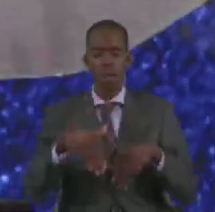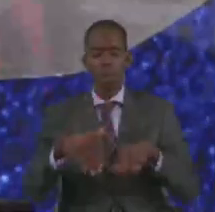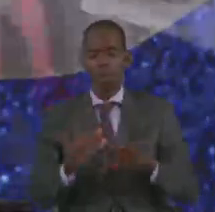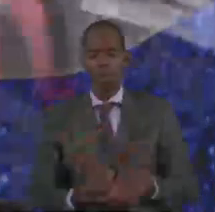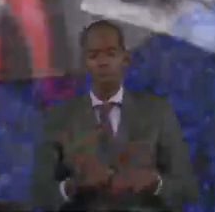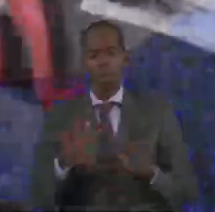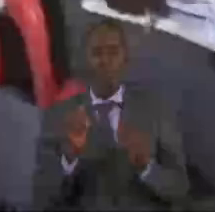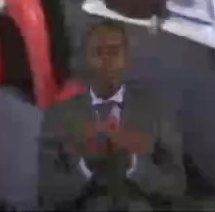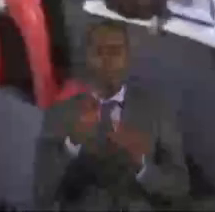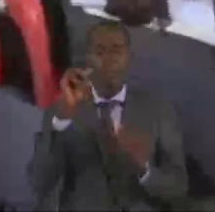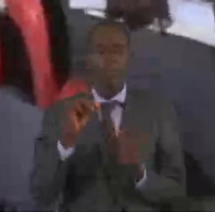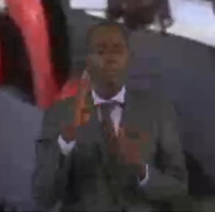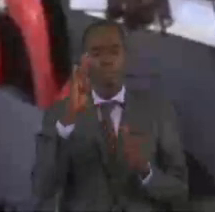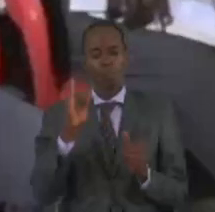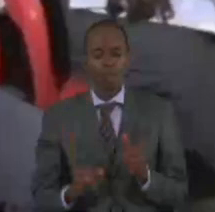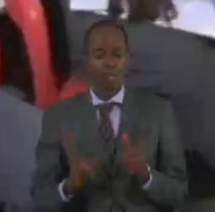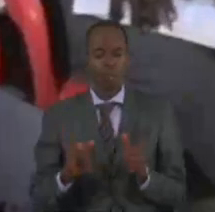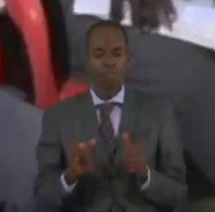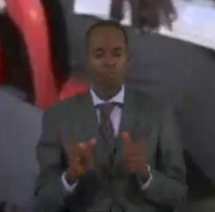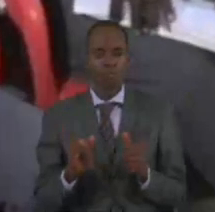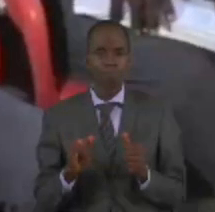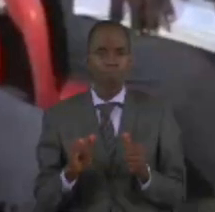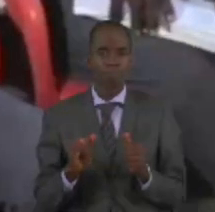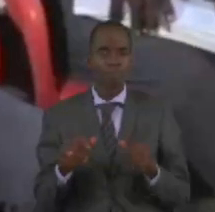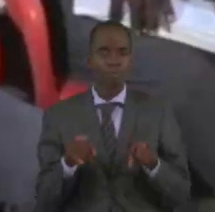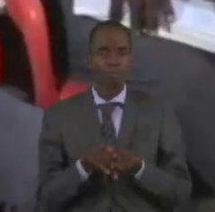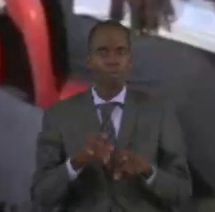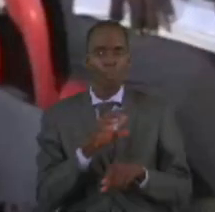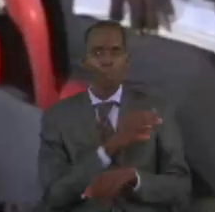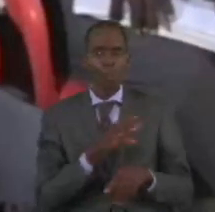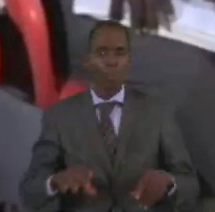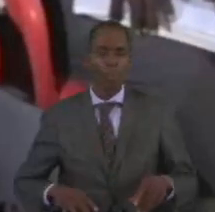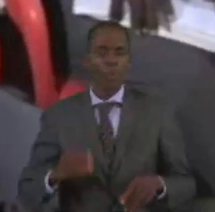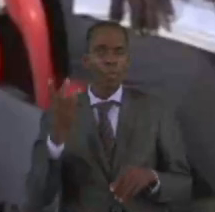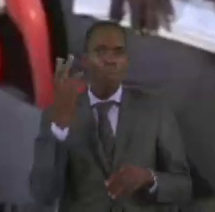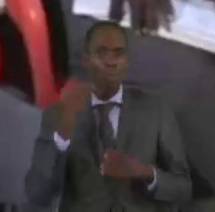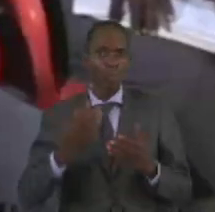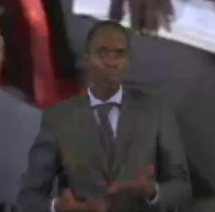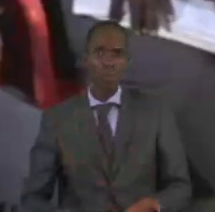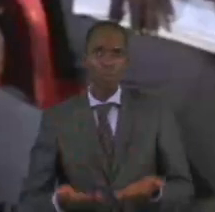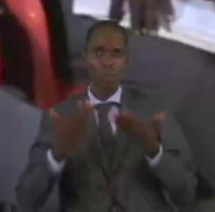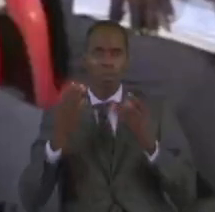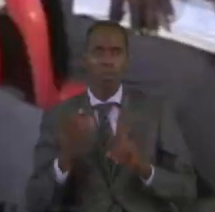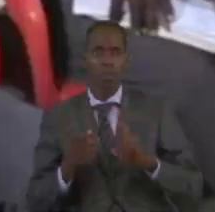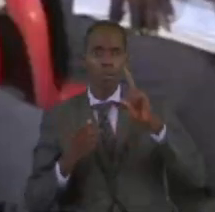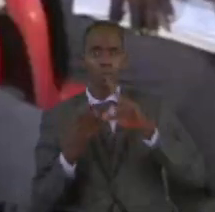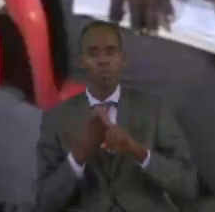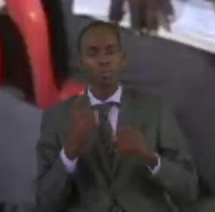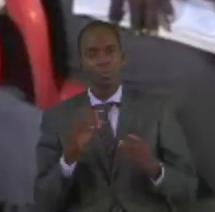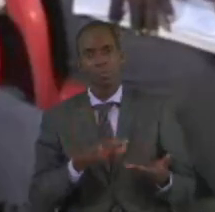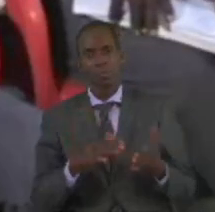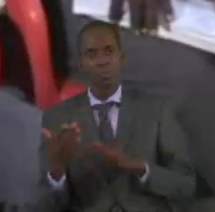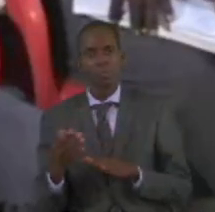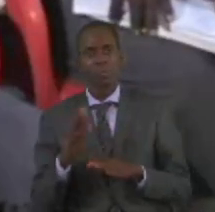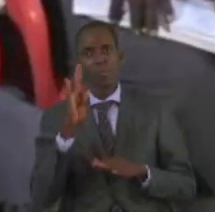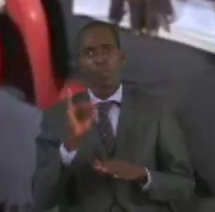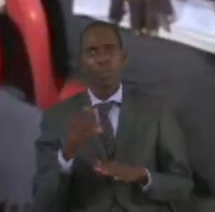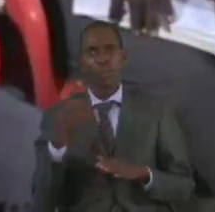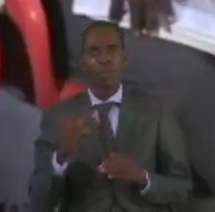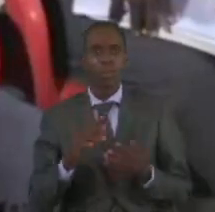été ensevelis avec lui par le baptême en sa mort, afin que, comme Christ est ressuscité